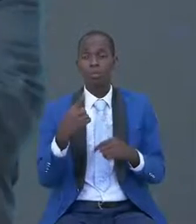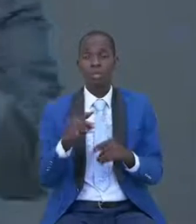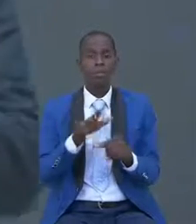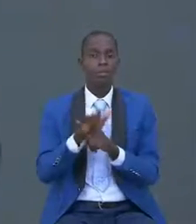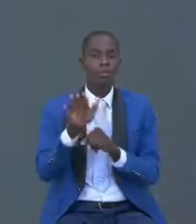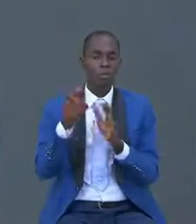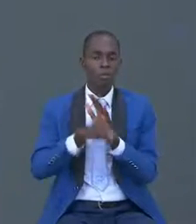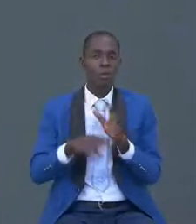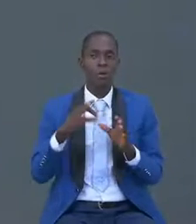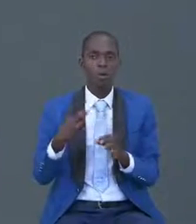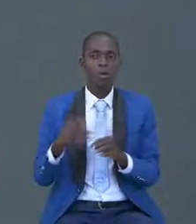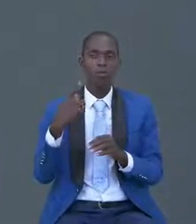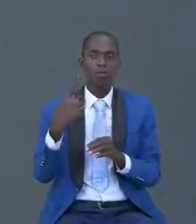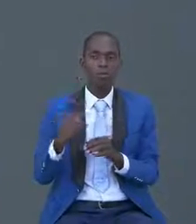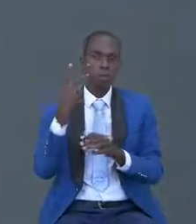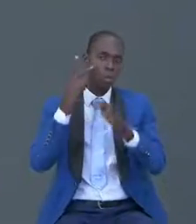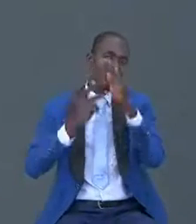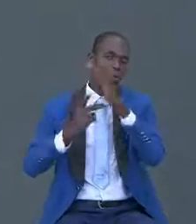l'accomplissement.